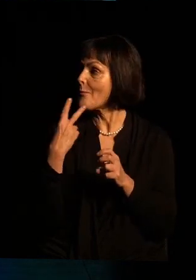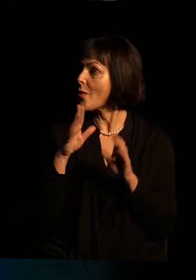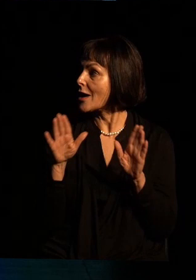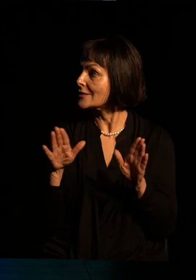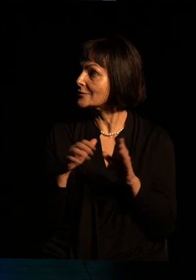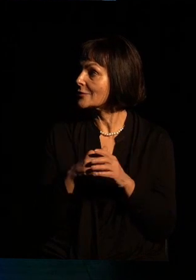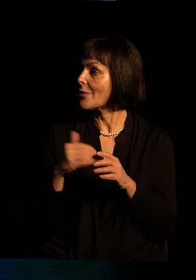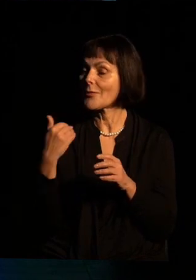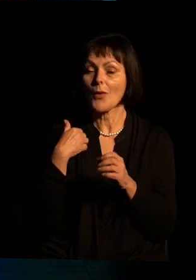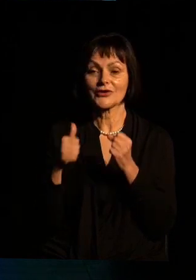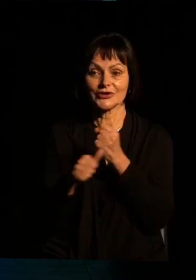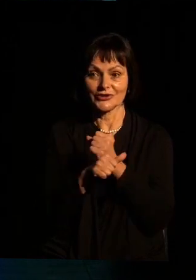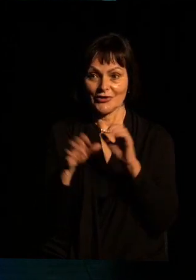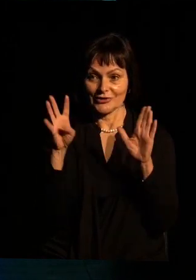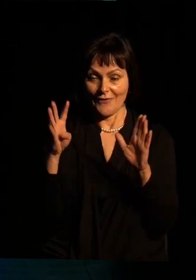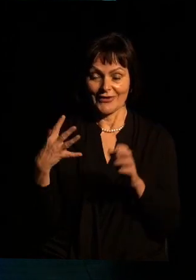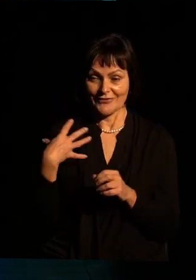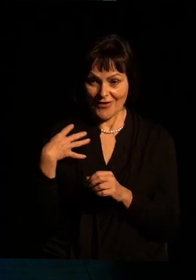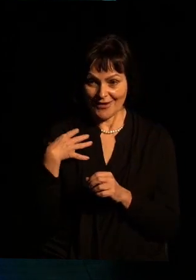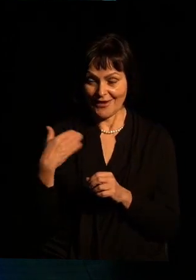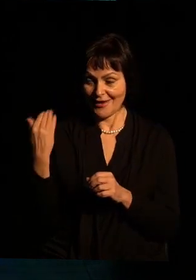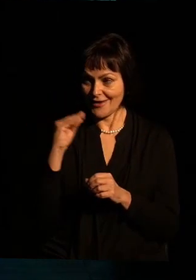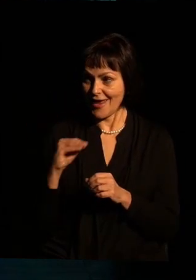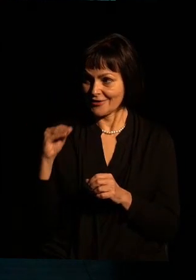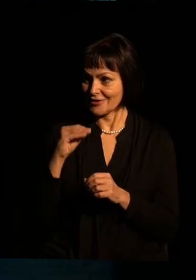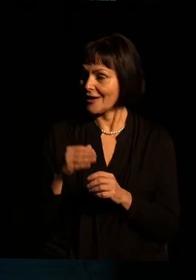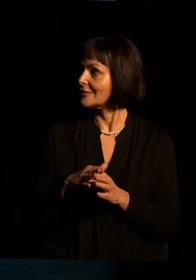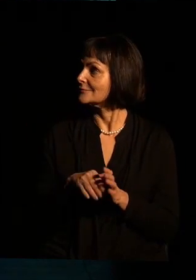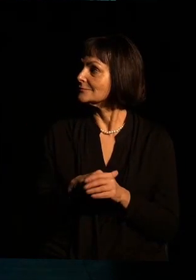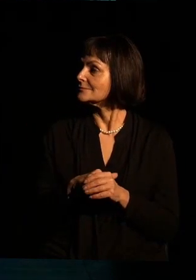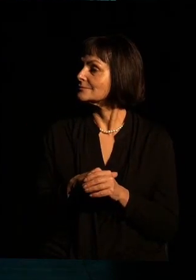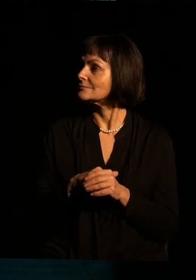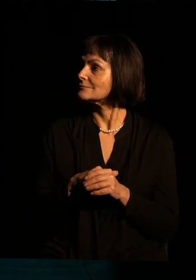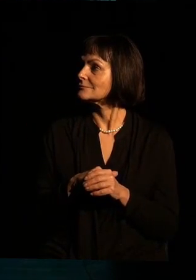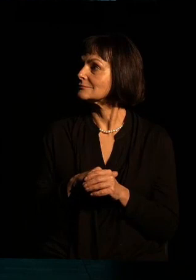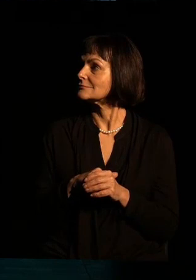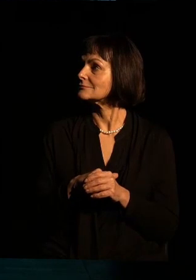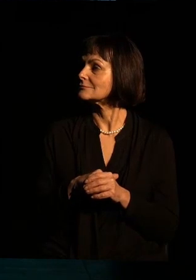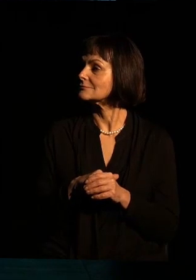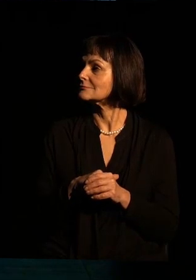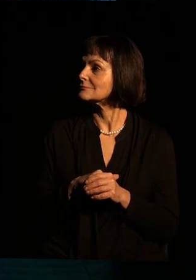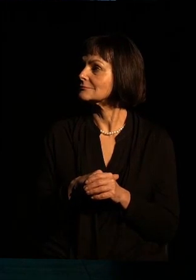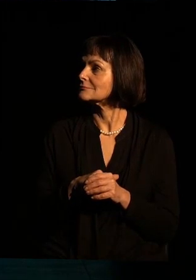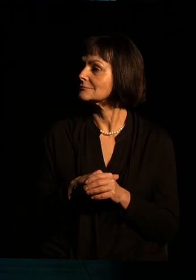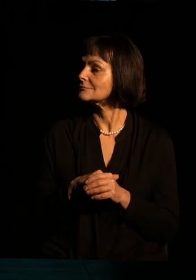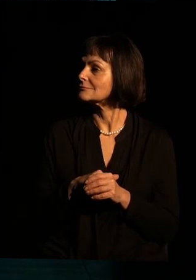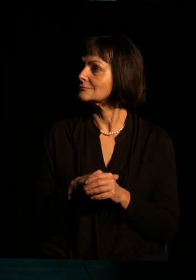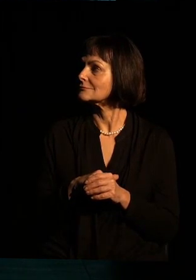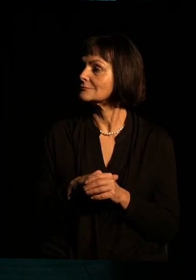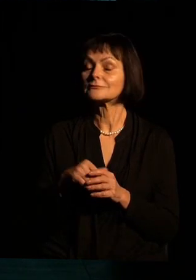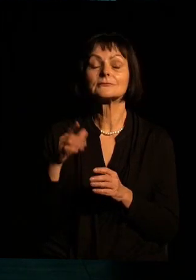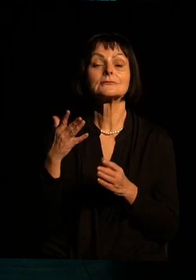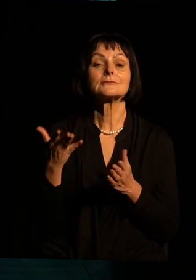jeszcze wtedy 69 miał lat, także takie zdjęcie lekko wyprzedzające tę rocznicę. No, proszę Państwa, no, poza